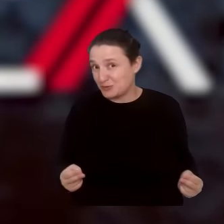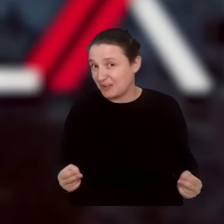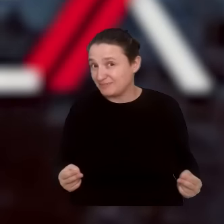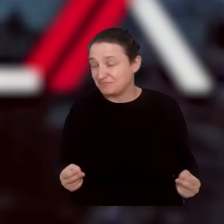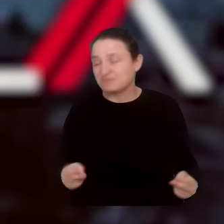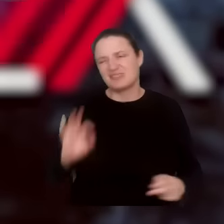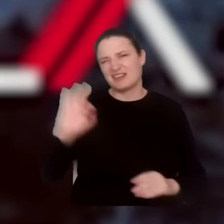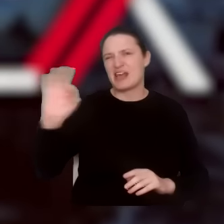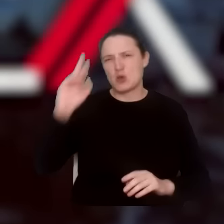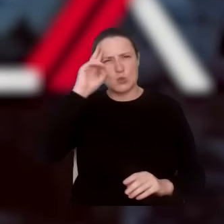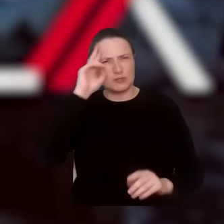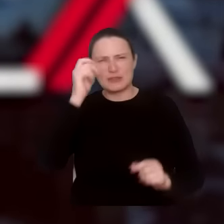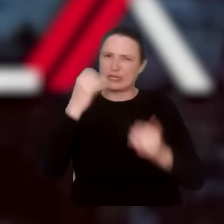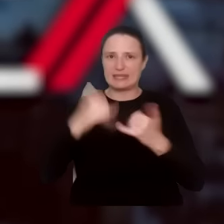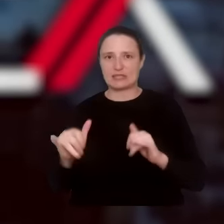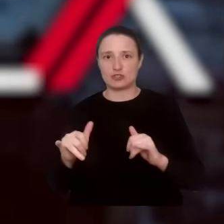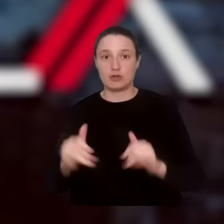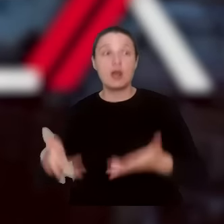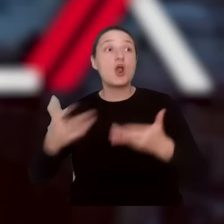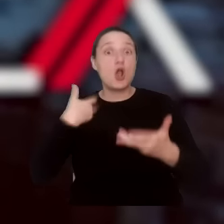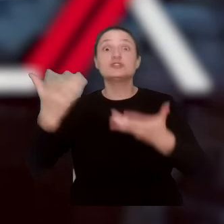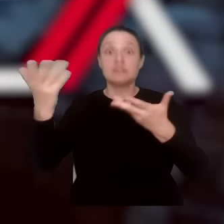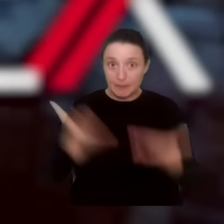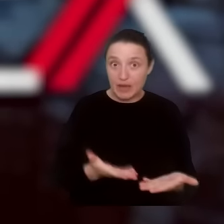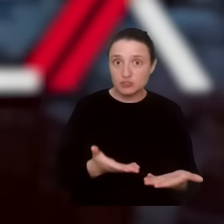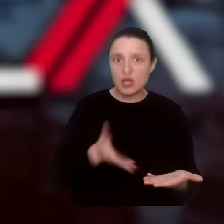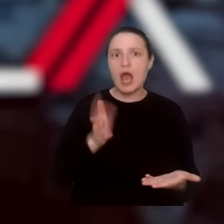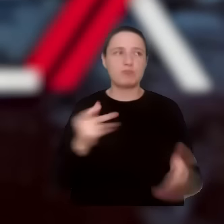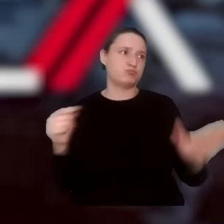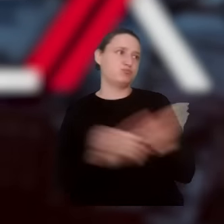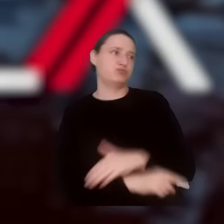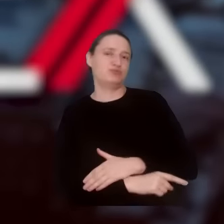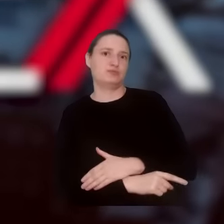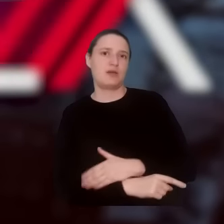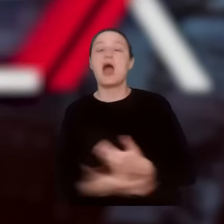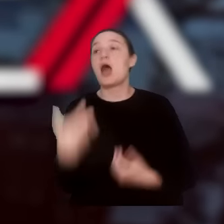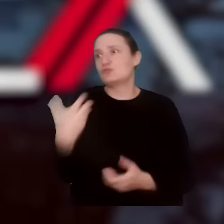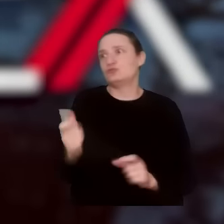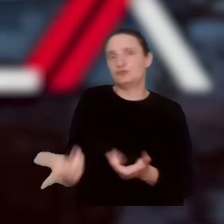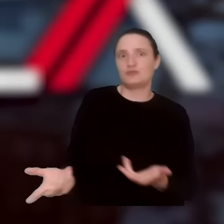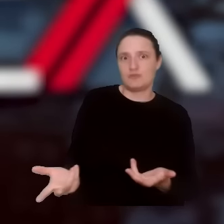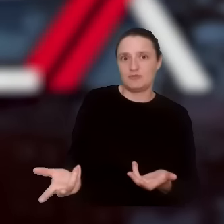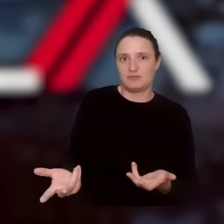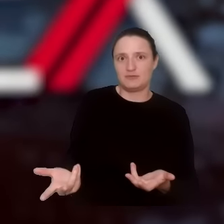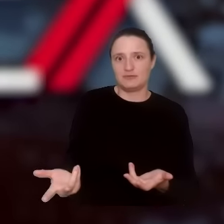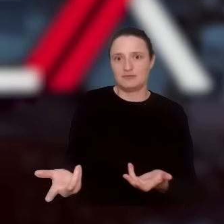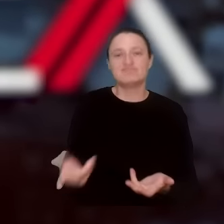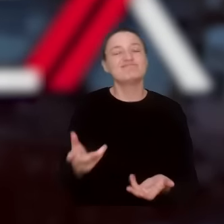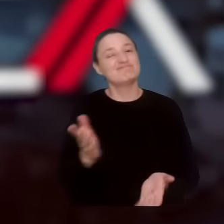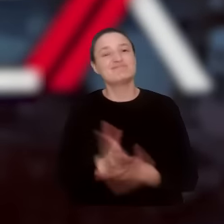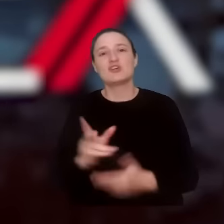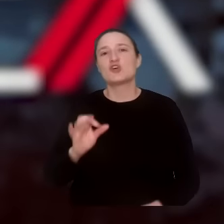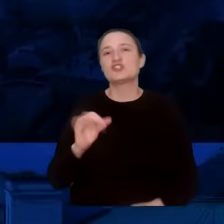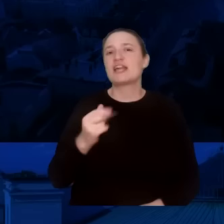A rozumie w ten sposób, że zaprasza do siebie gości, po czym daje dyla i niech się goście martwią. Takie rzeczy tylko u Bartłomieja